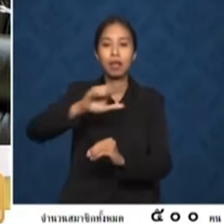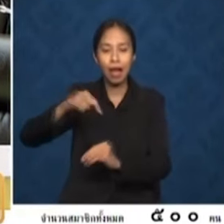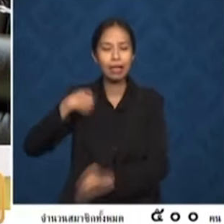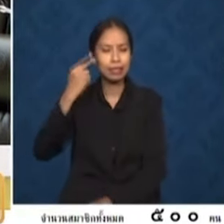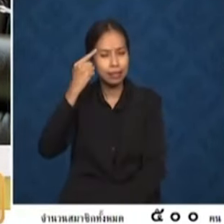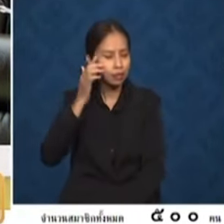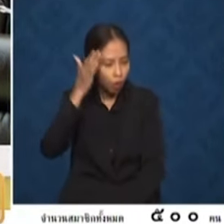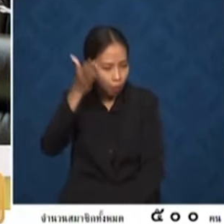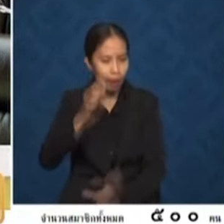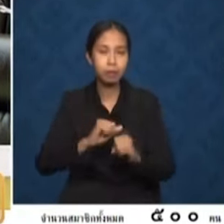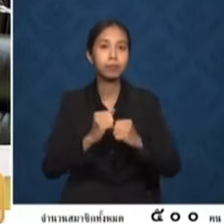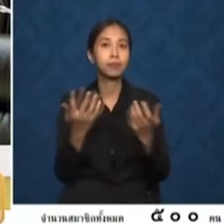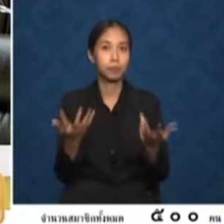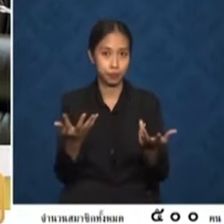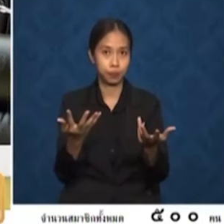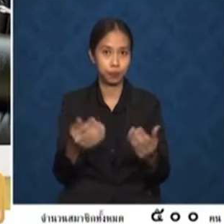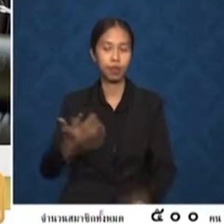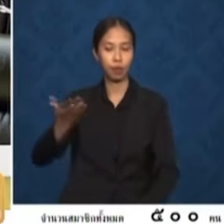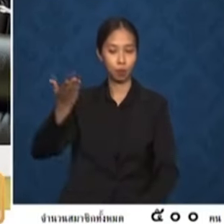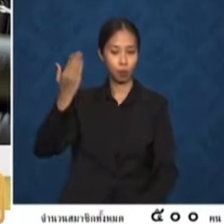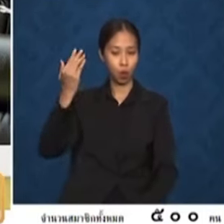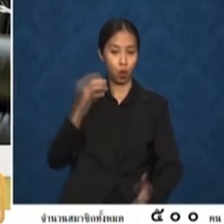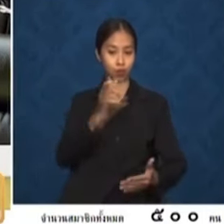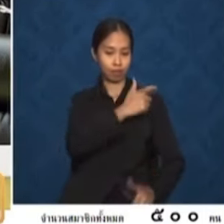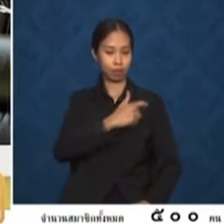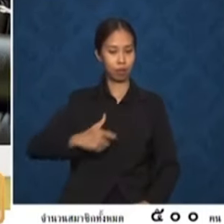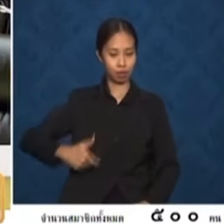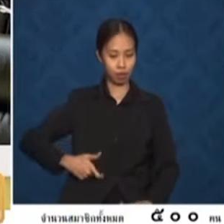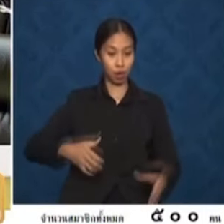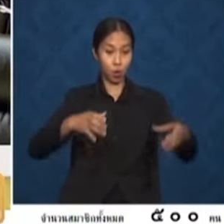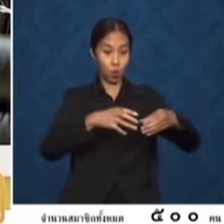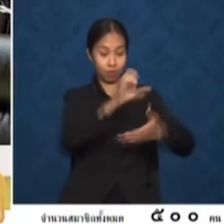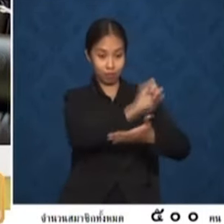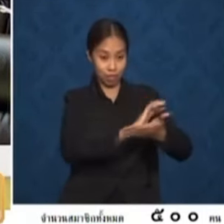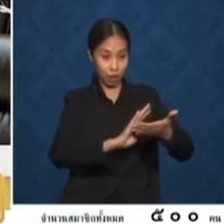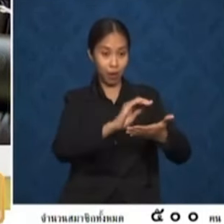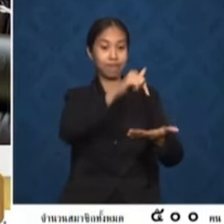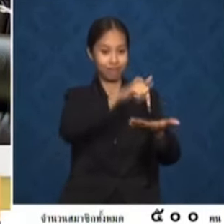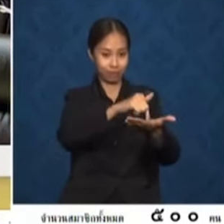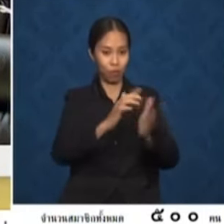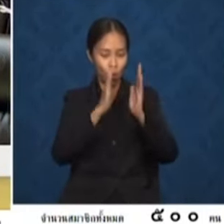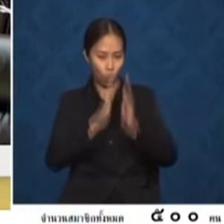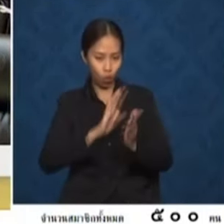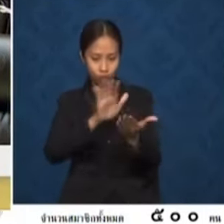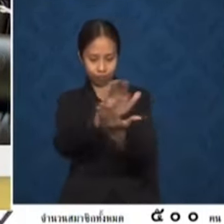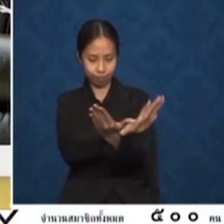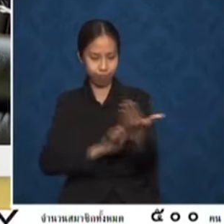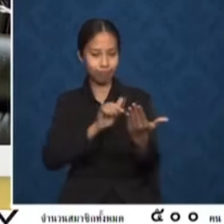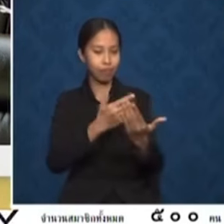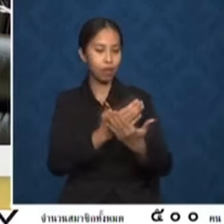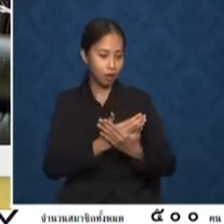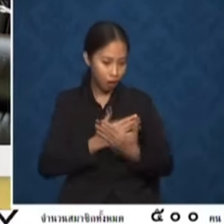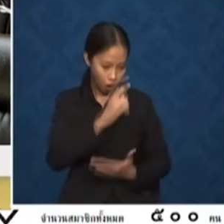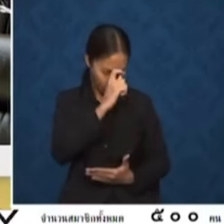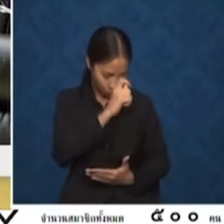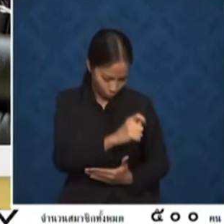ถาบันพระมหากษัตริย์จากเดิมที่สถาบันพระมหากษัตริย์ท่านทรงเป็นศูนย์รวมจิตใจของคนไทยทั้งชาติต้องถู